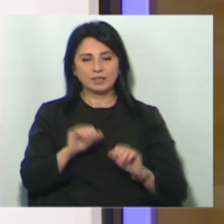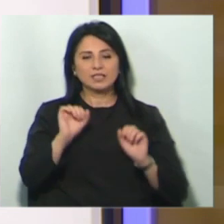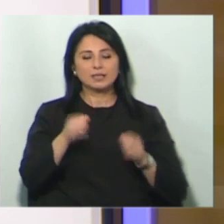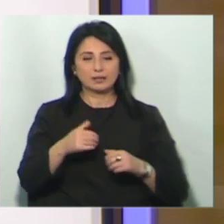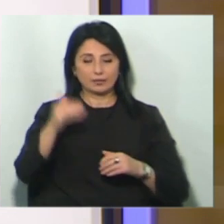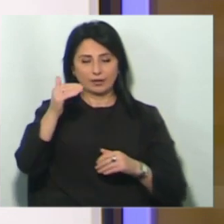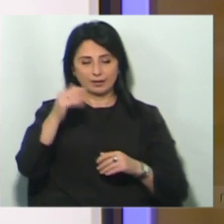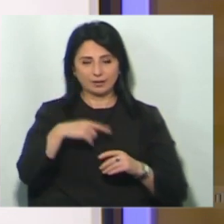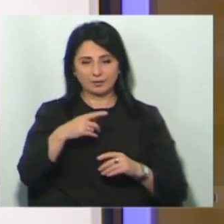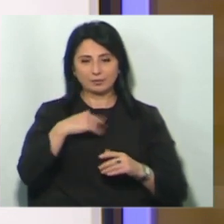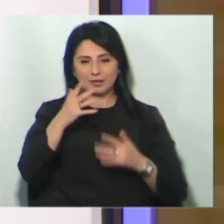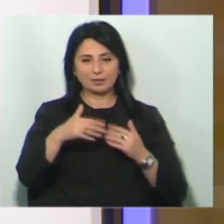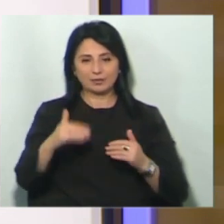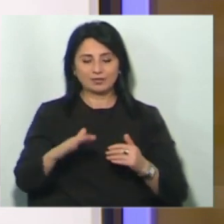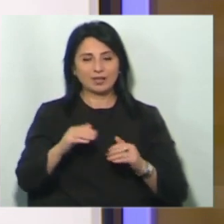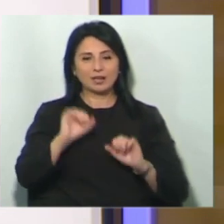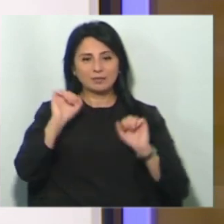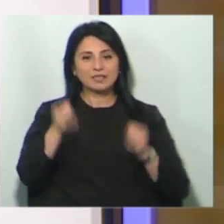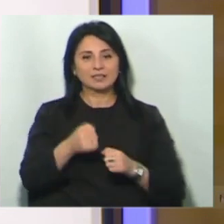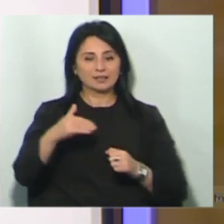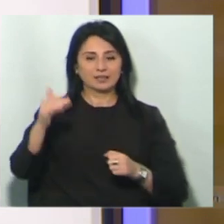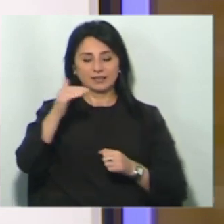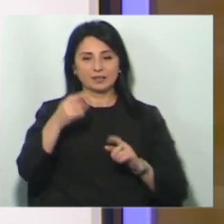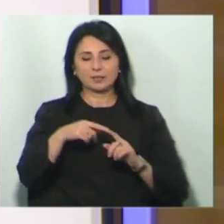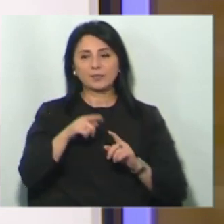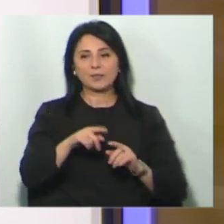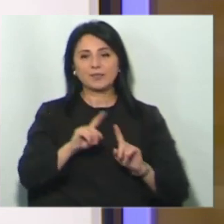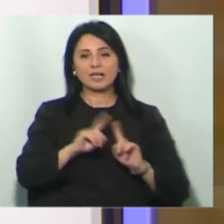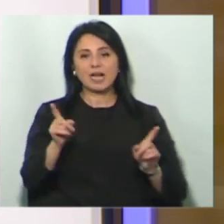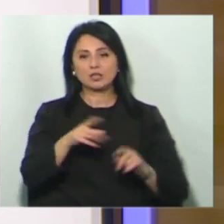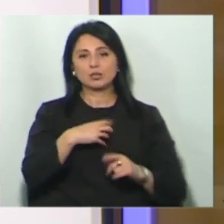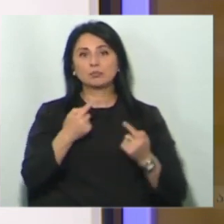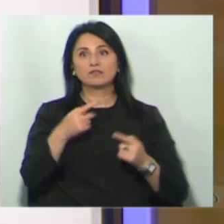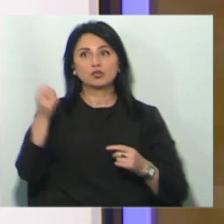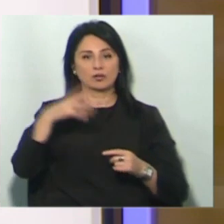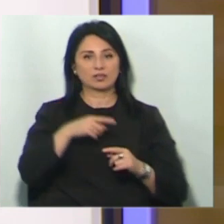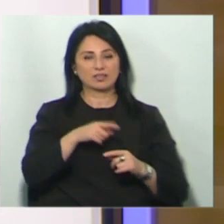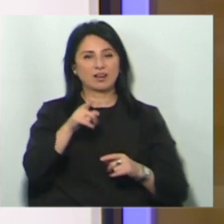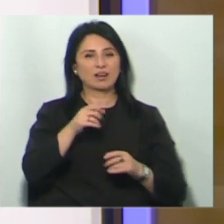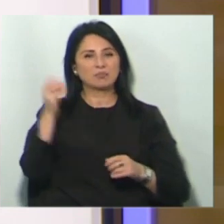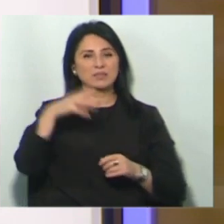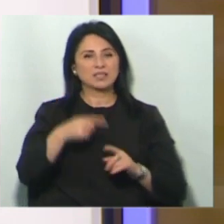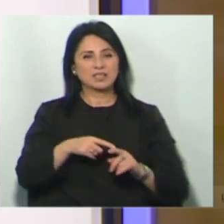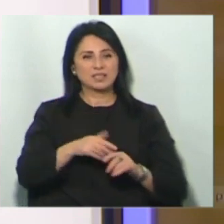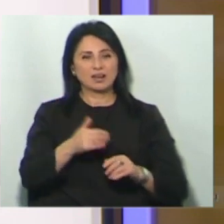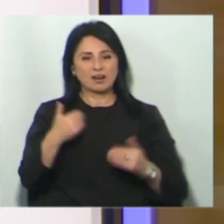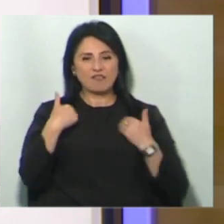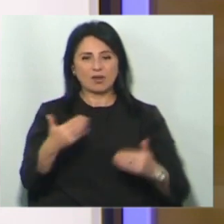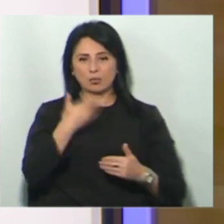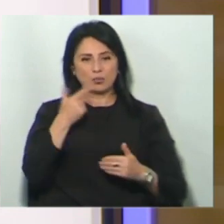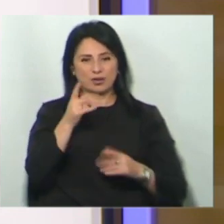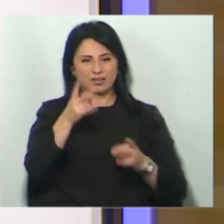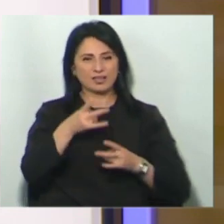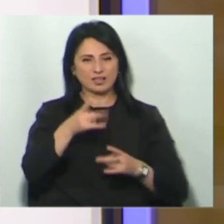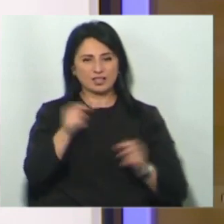უფრო გრძელი შეიძლება იყოს ღამე ვიდრე დღე, ამ ადამიანებისათვის განსაკუთრებით მნიშვნელოვანი აღმოჩნდა მზის სხივებთან ურთიერთობა. და